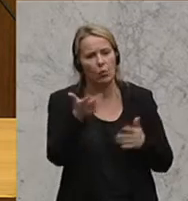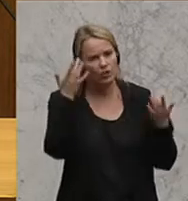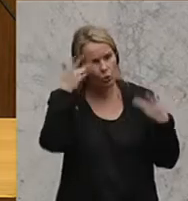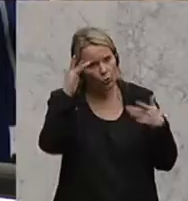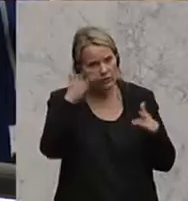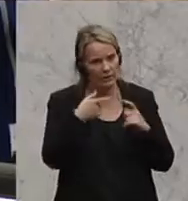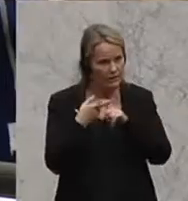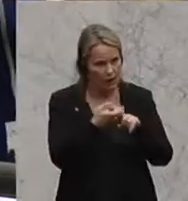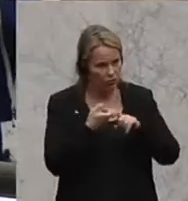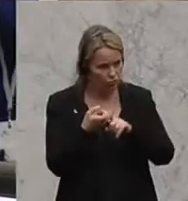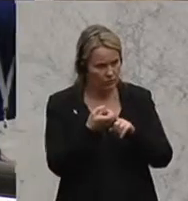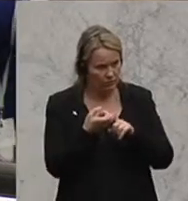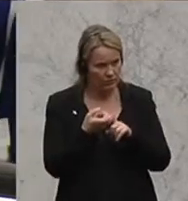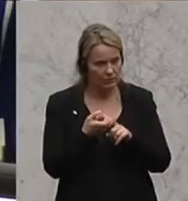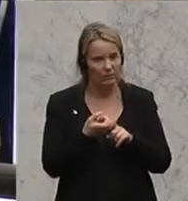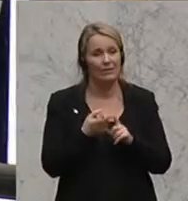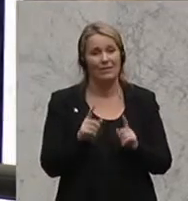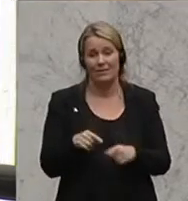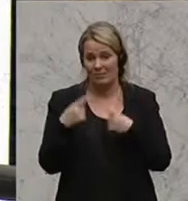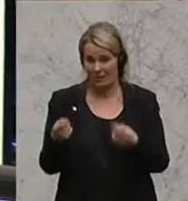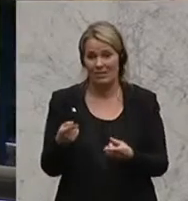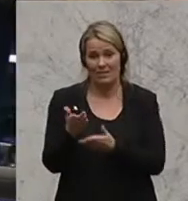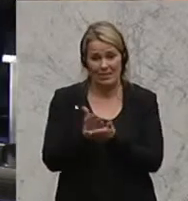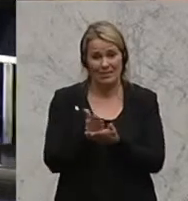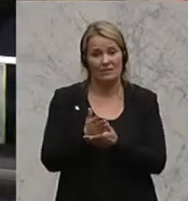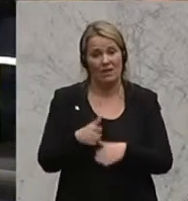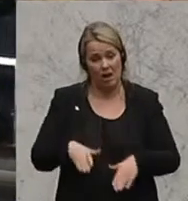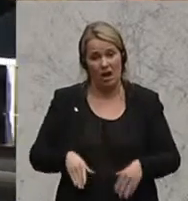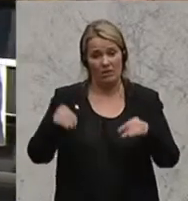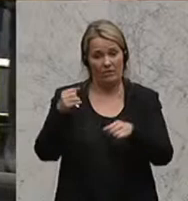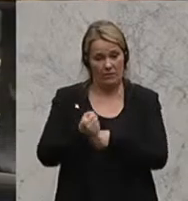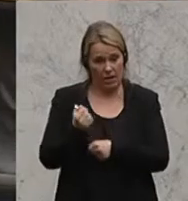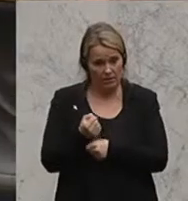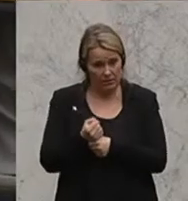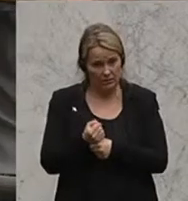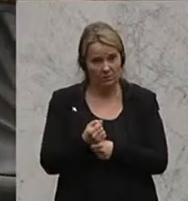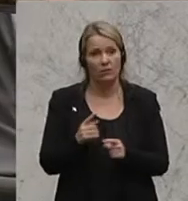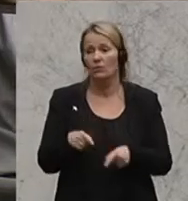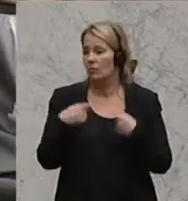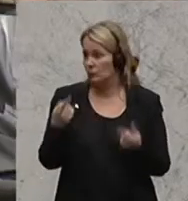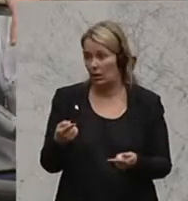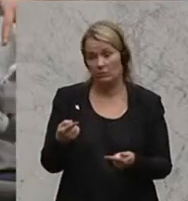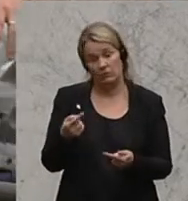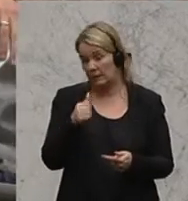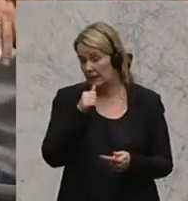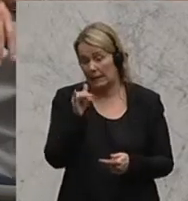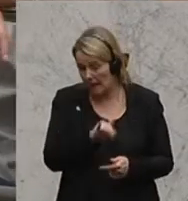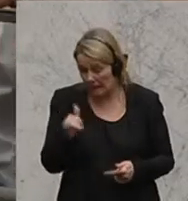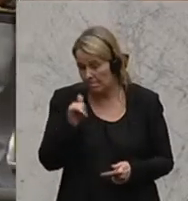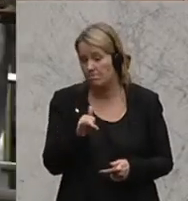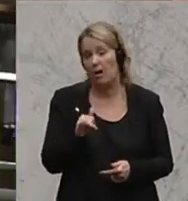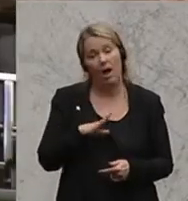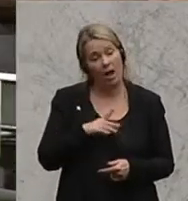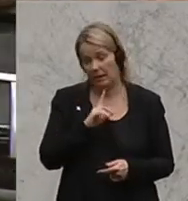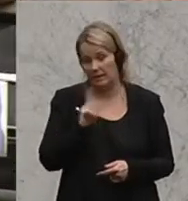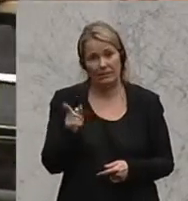auch das gibt es. Ja? Wenn sie dann aber ihren Dienst antreten und wenn sie dann nicht selten, nicht immer, aber auch